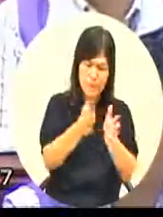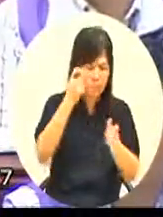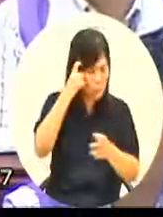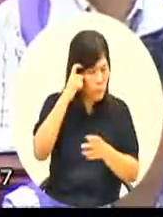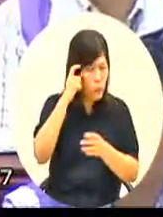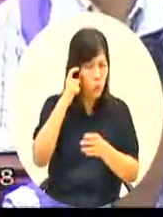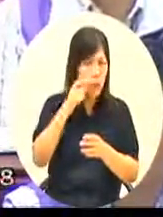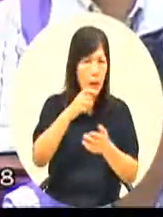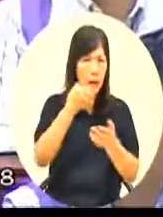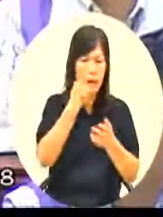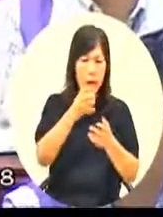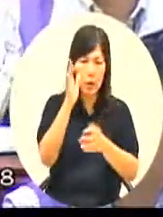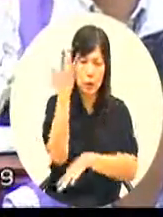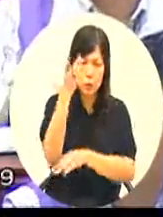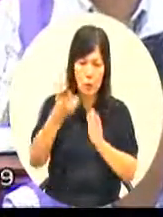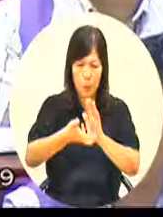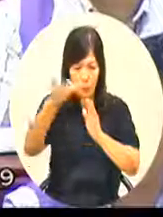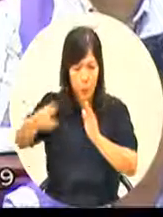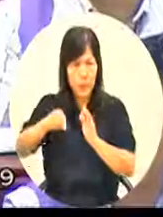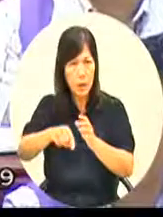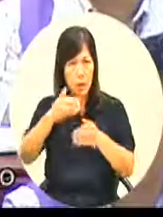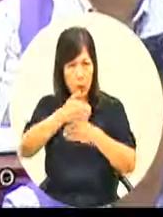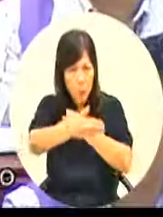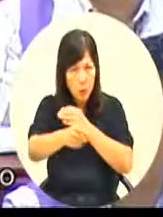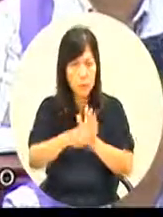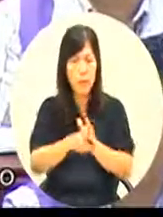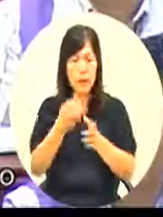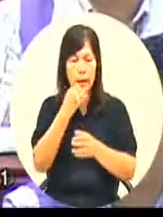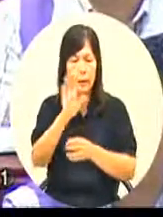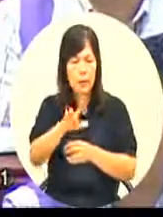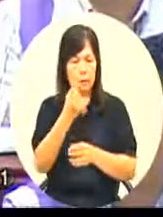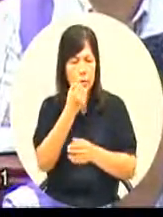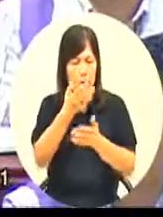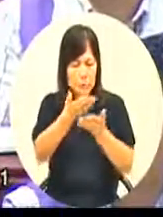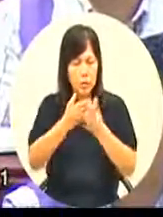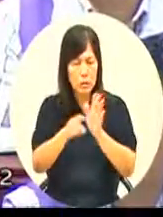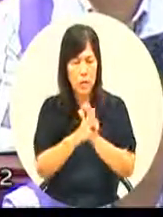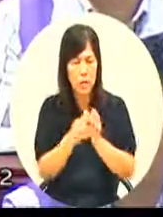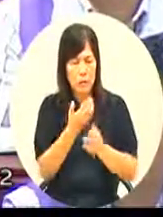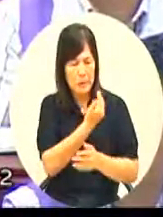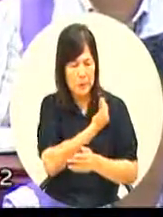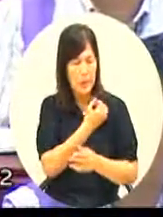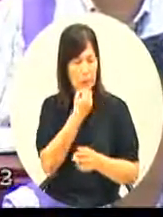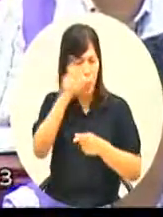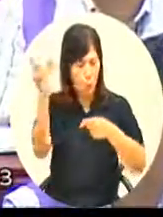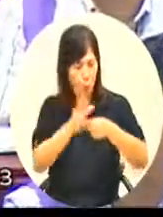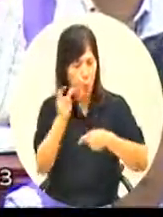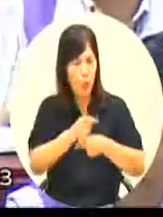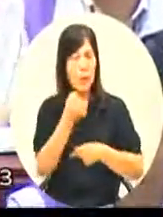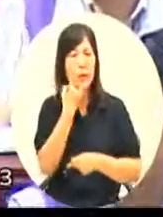整个植树的过程中，怎么样这样能够经得起这些天然灾害。以上做说明。